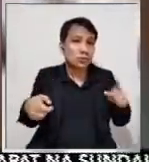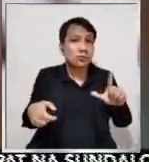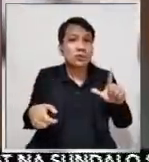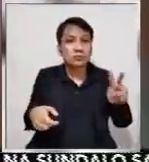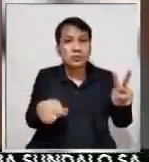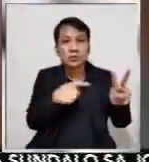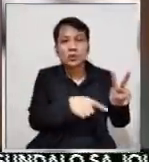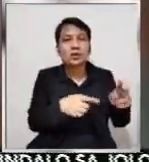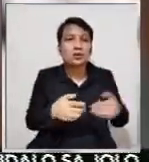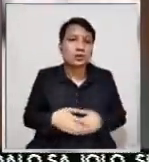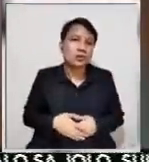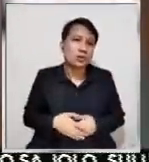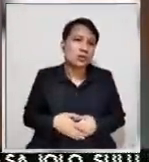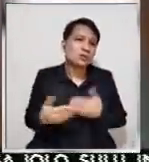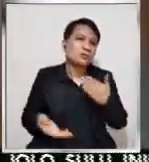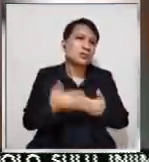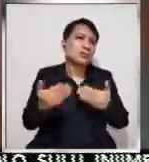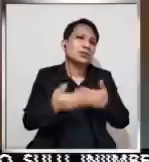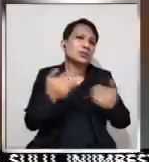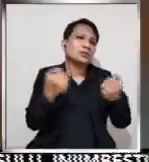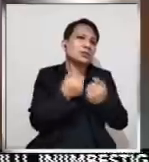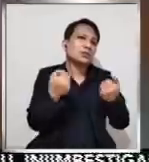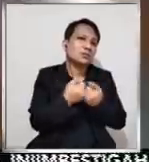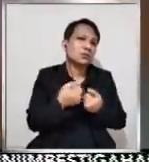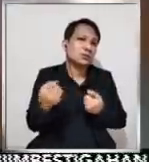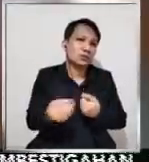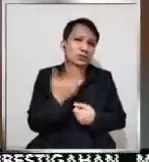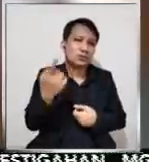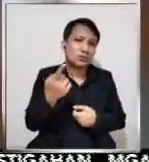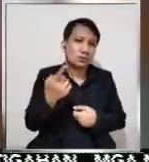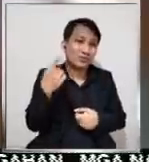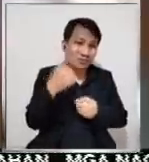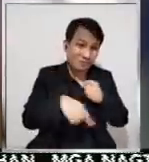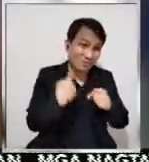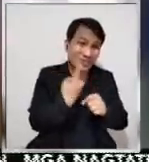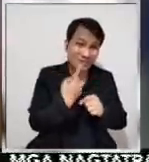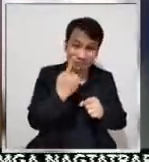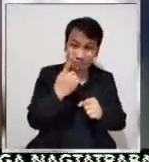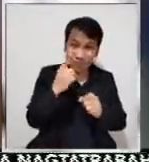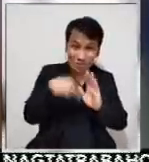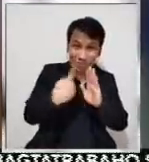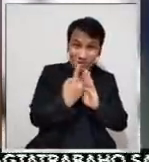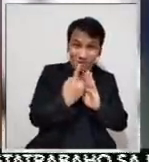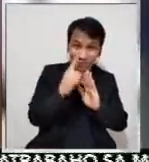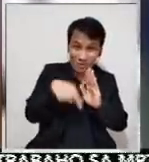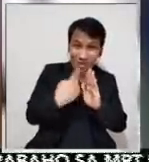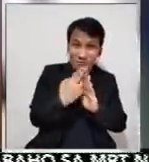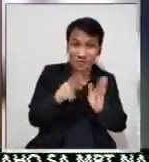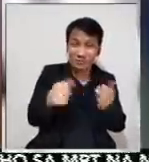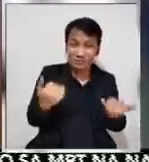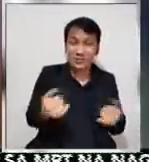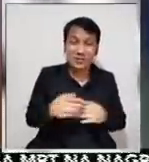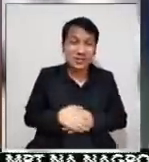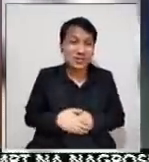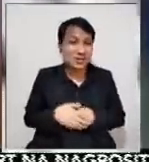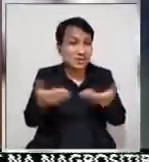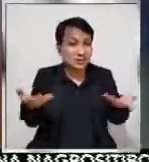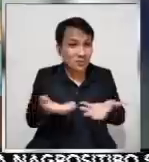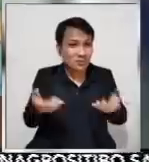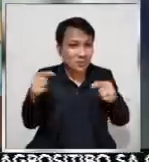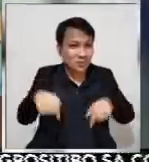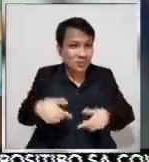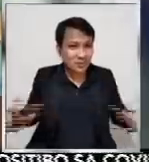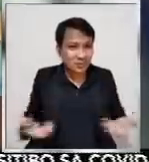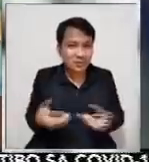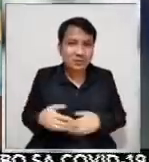boxing, madali lang eh. Kahit isang oras lang yan eh, yung homesick. Ano, kasi kapag nandito ka eh, parang wala ka na lakas na